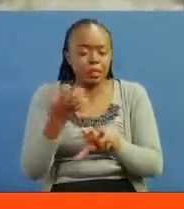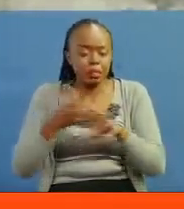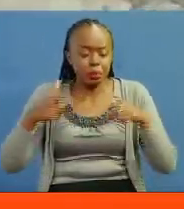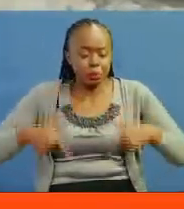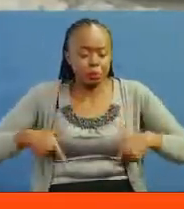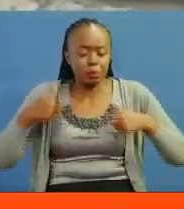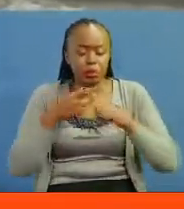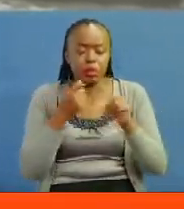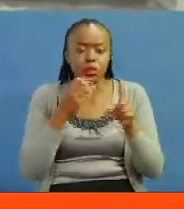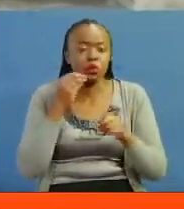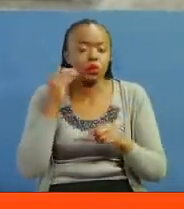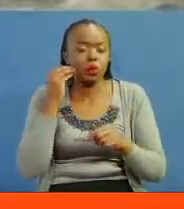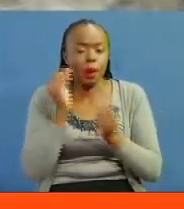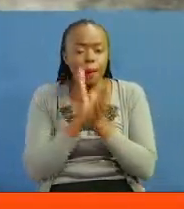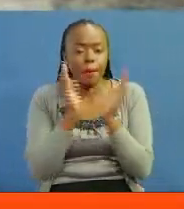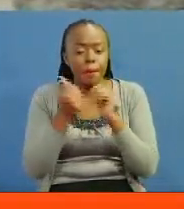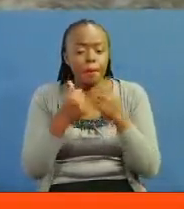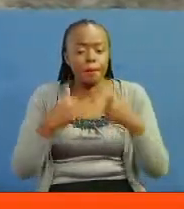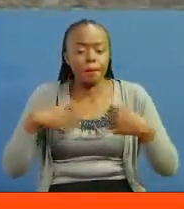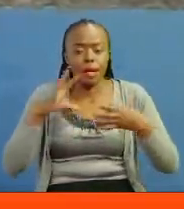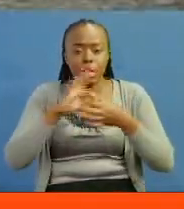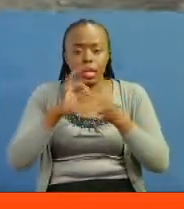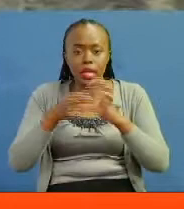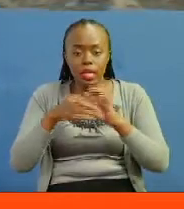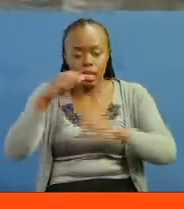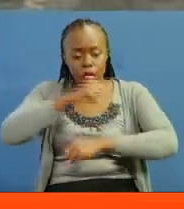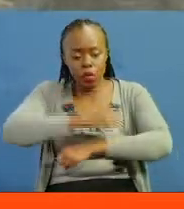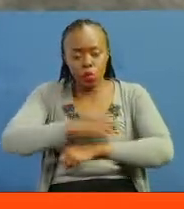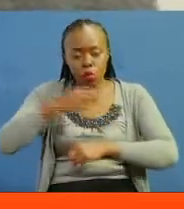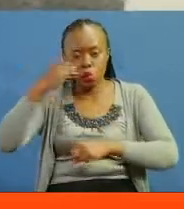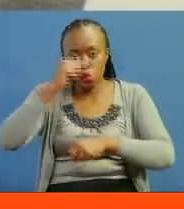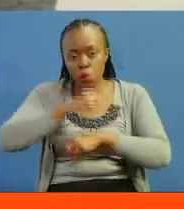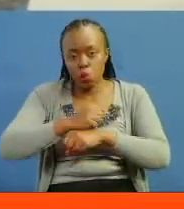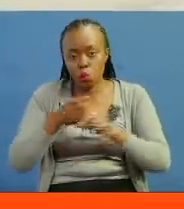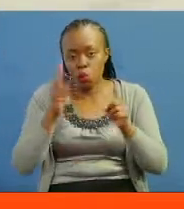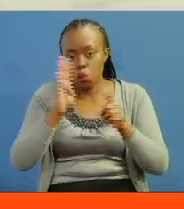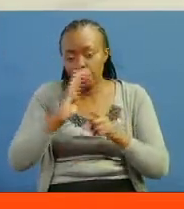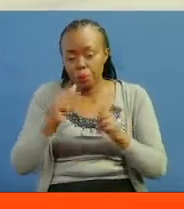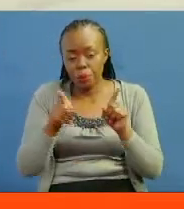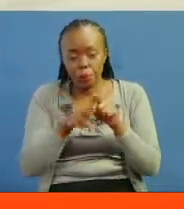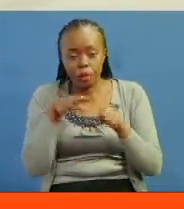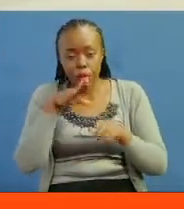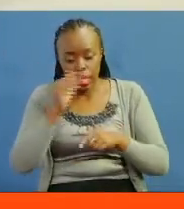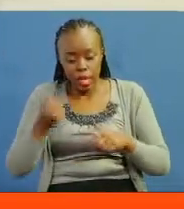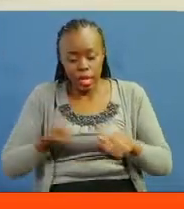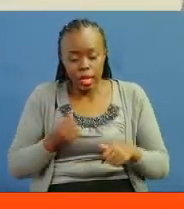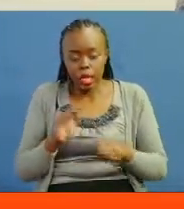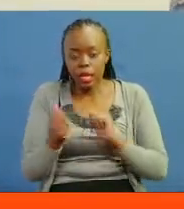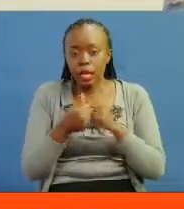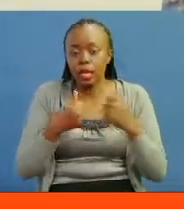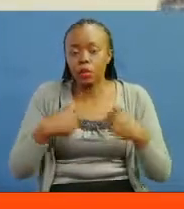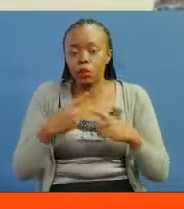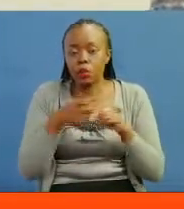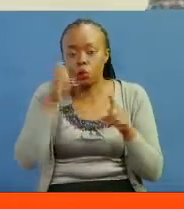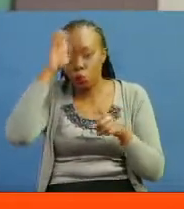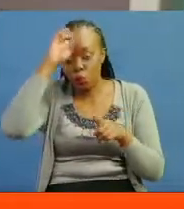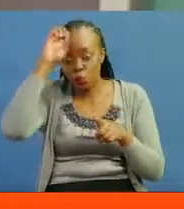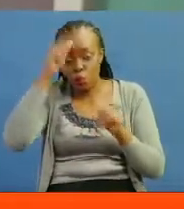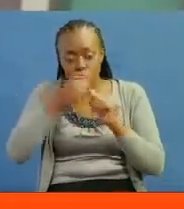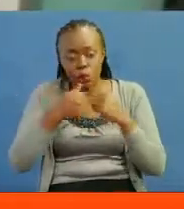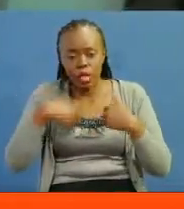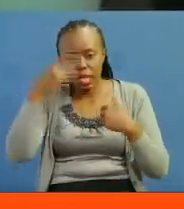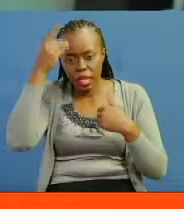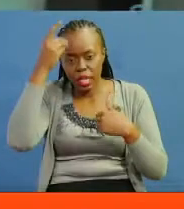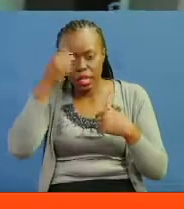nyumbani ilisitisha azimio lake la kujiunga na shule ya sekondari ya Butere. Msichana huyo mwenye kiu ya elimu kutoka Kwale, mwenye ndoto